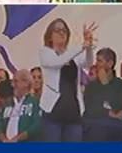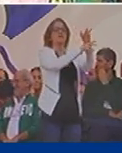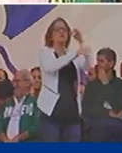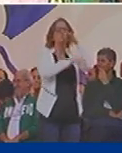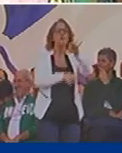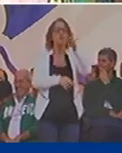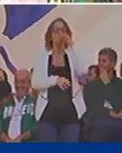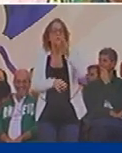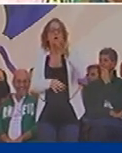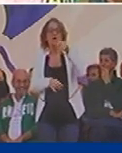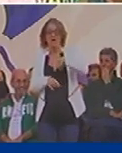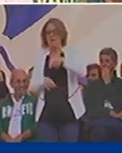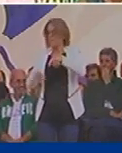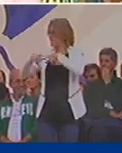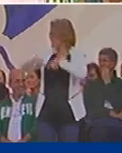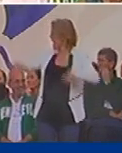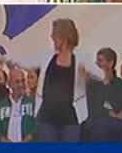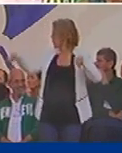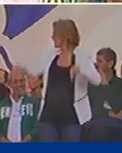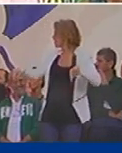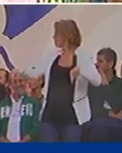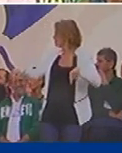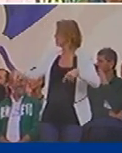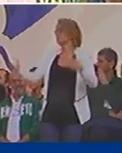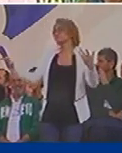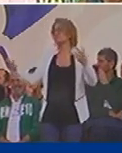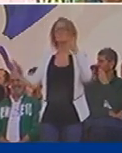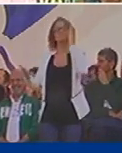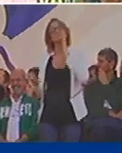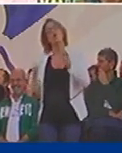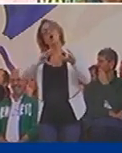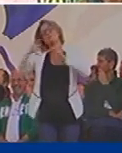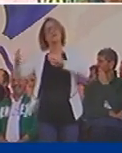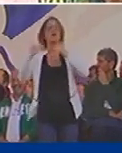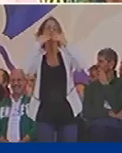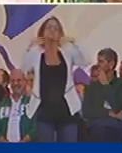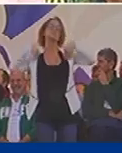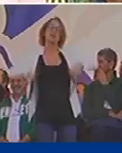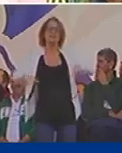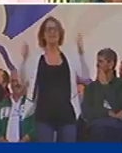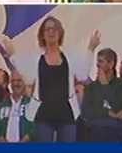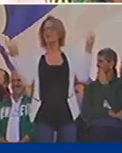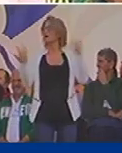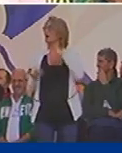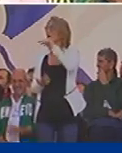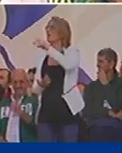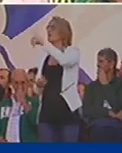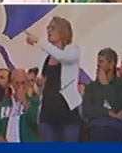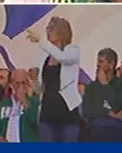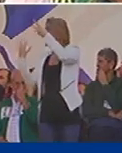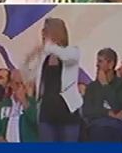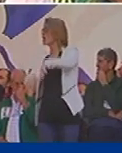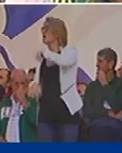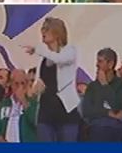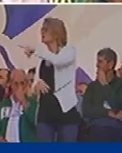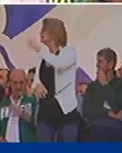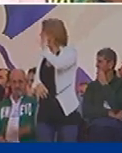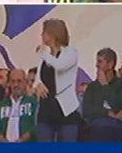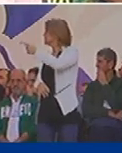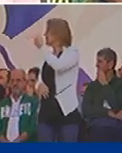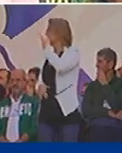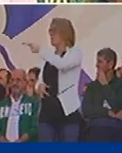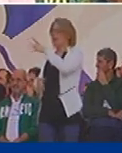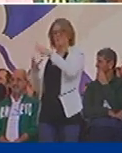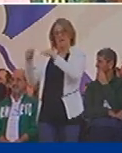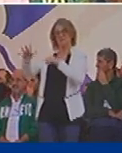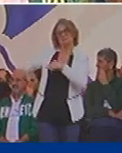salire su questo palco. Anzi, complichiamoci la vita, chi se ne frega. Chiedo Daniele all'organizzazione, se hai voglia facciamo